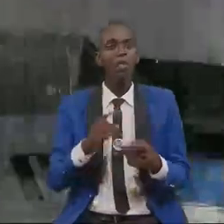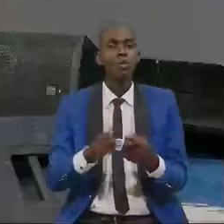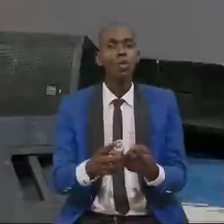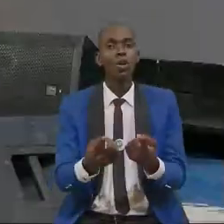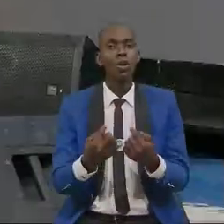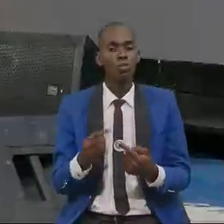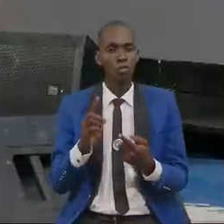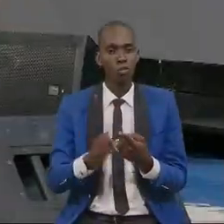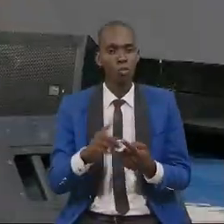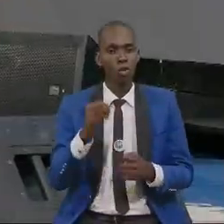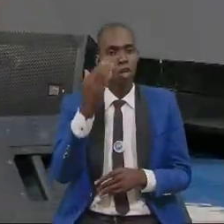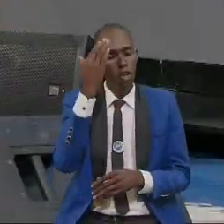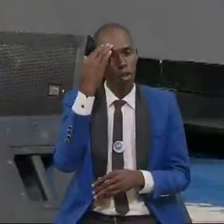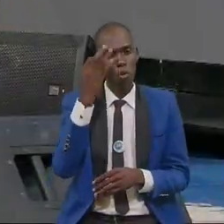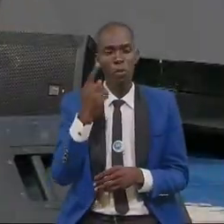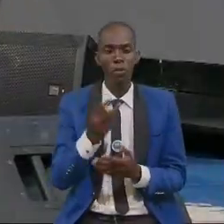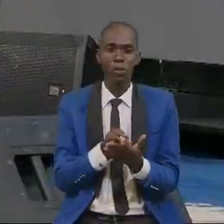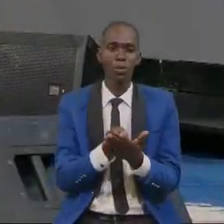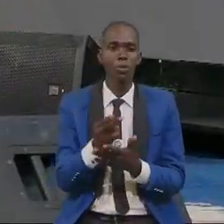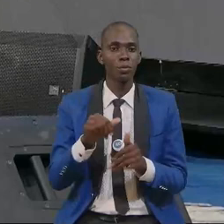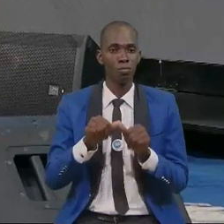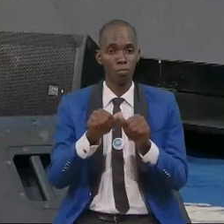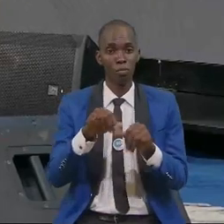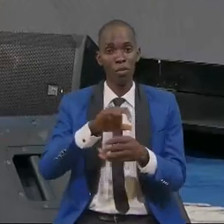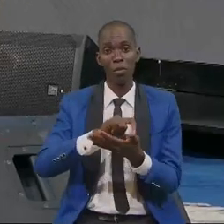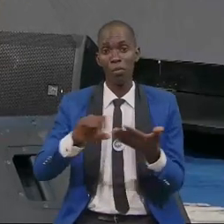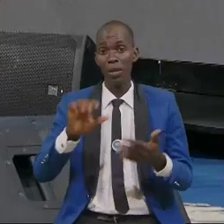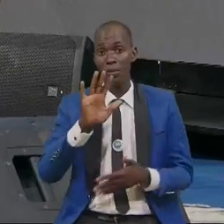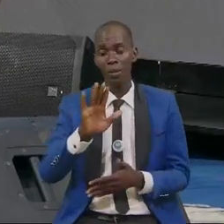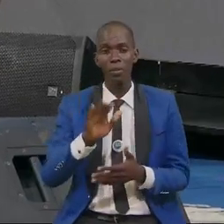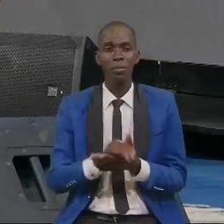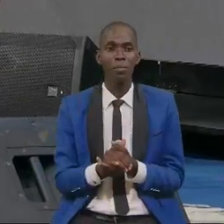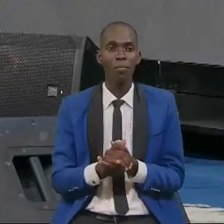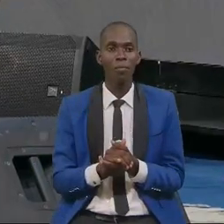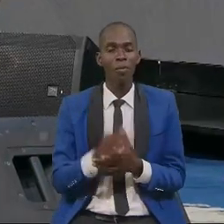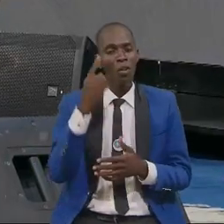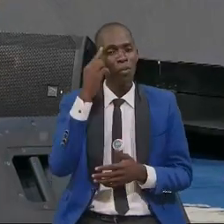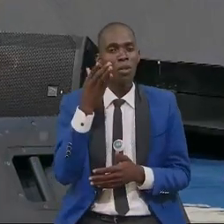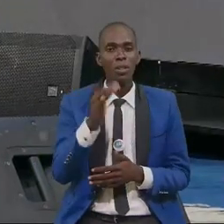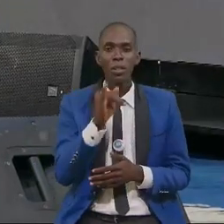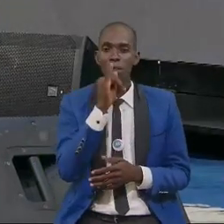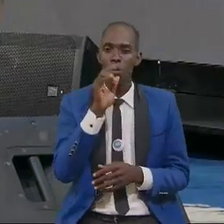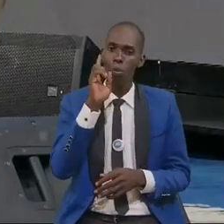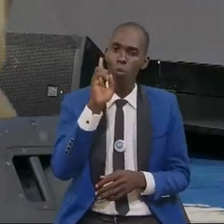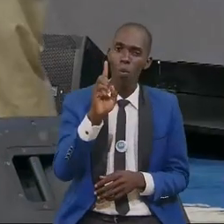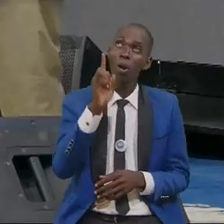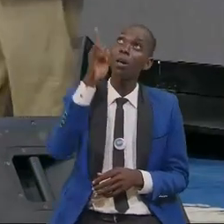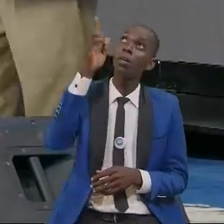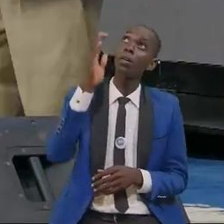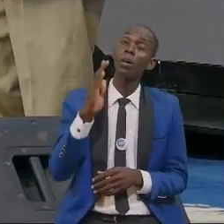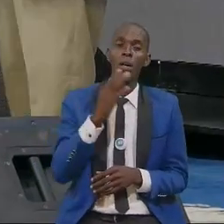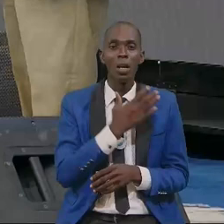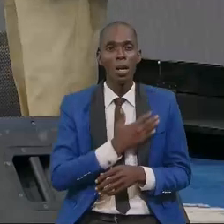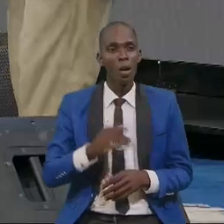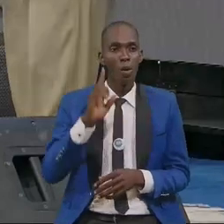la connaissance de la vérité verset 5 il dit quand il y a un seul Dieu et aussi un